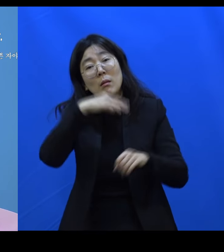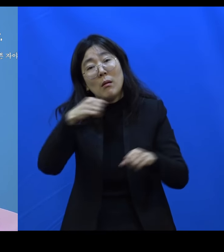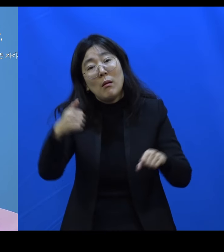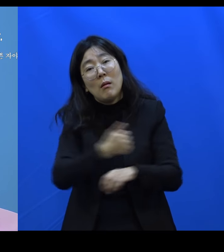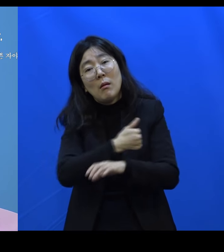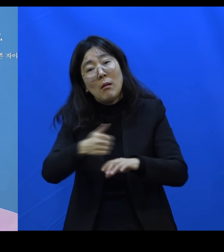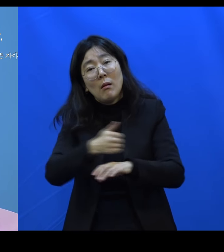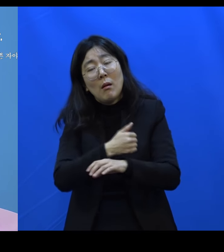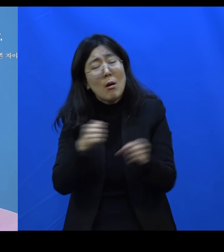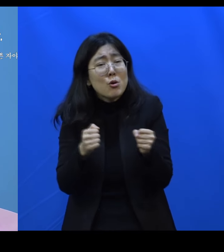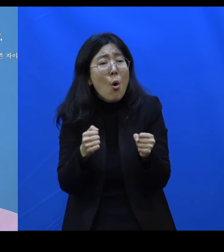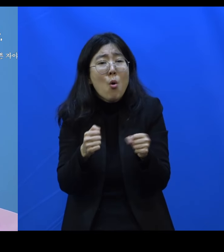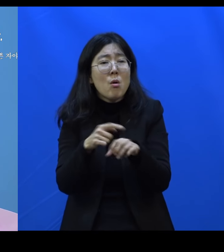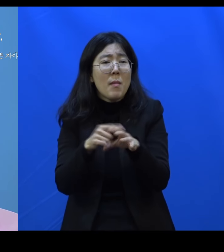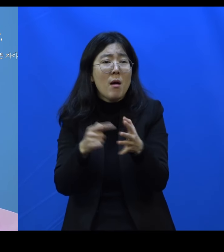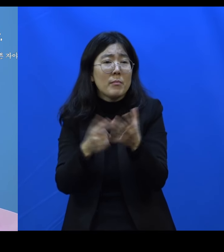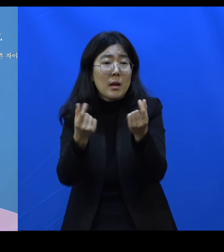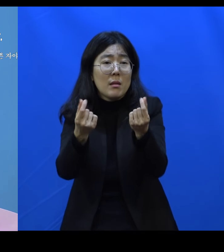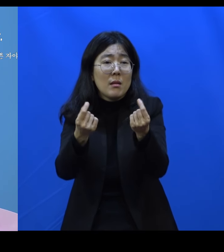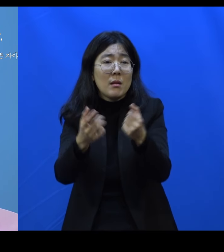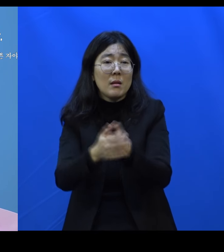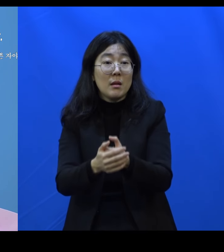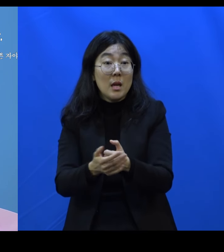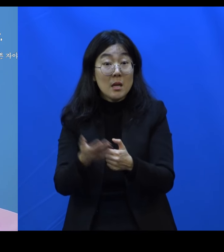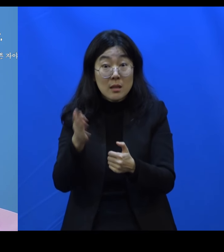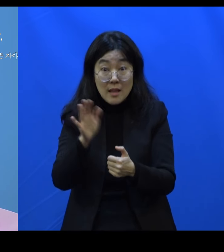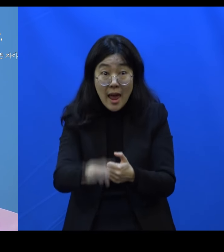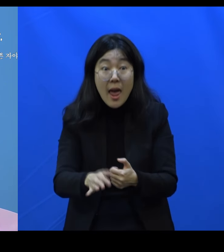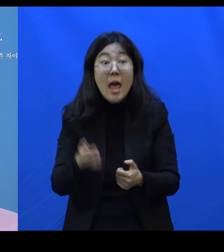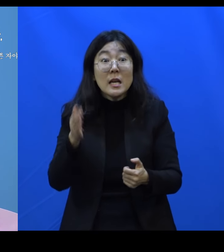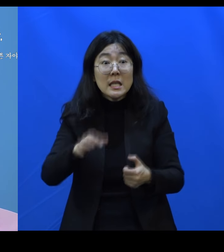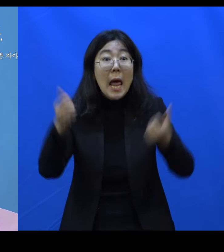여러분, 이 시간은 어쩔 수 없이 버텨내야 돼요.